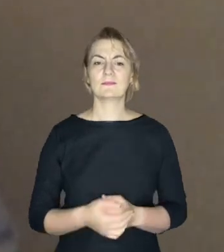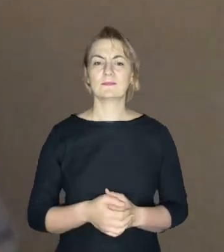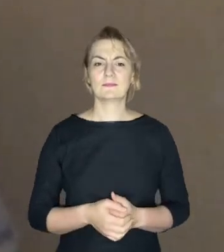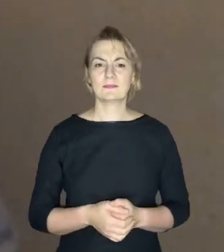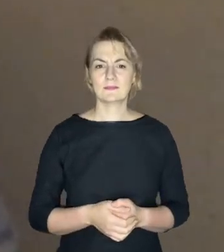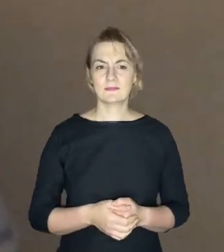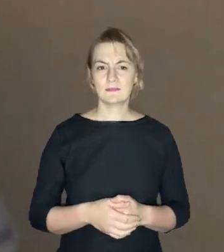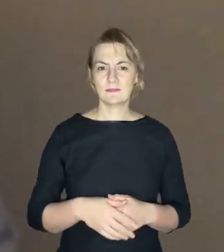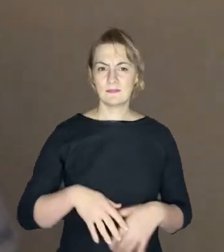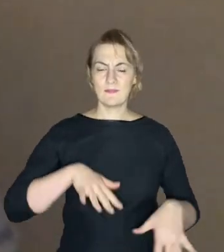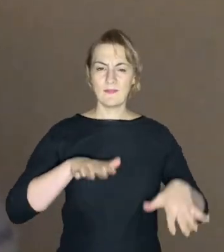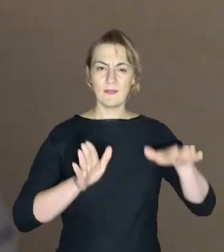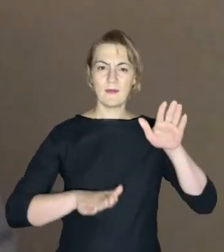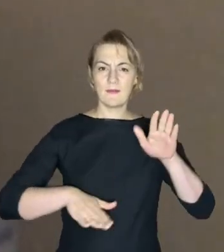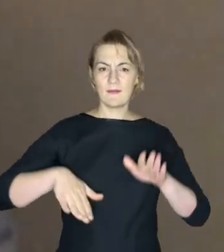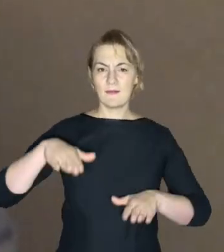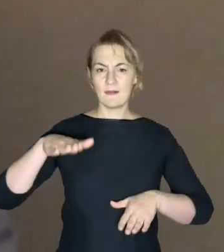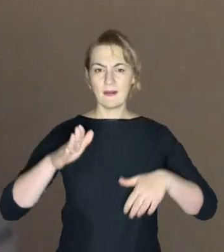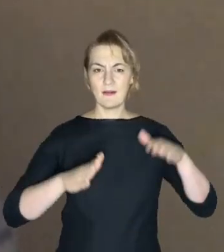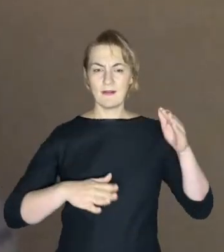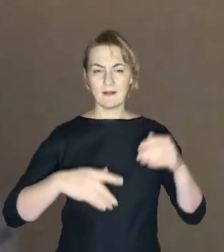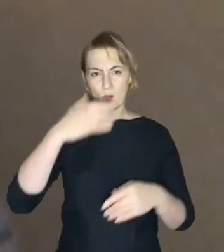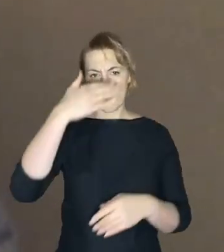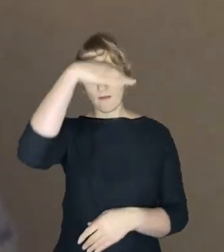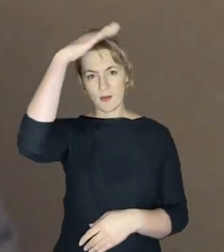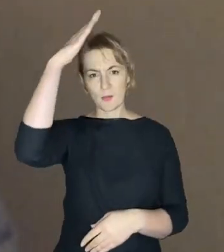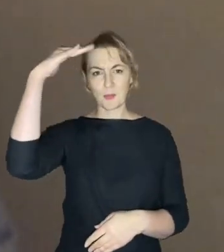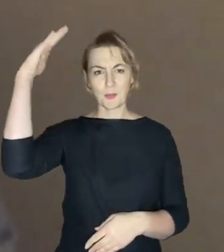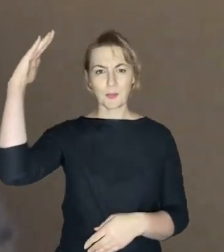Niech się fale nad głową przetoczą.